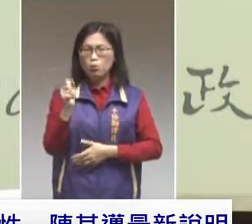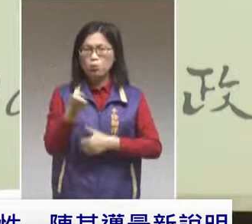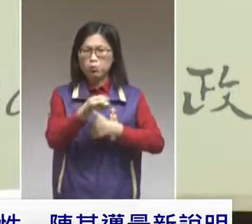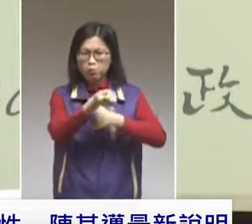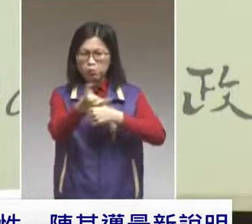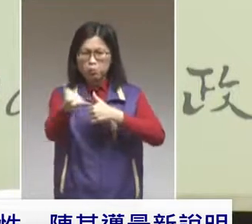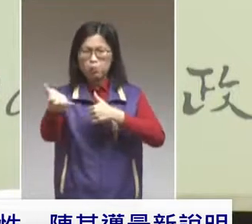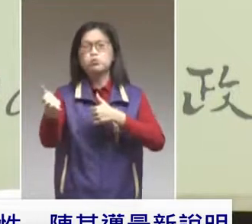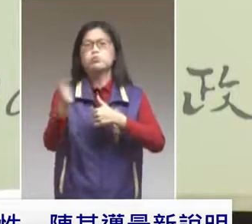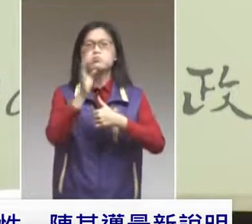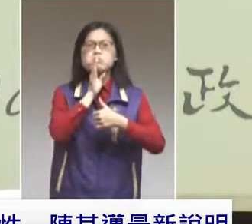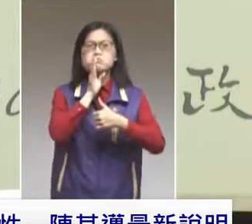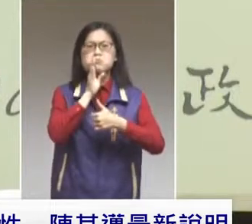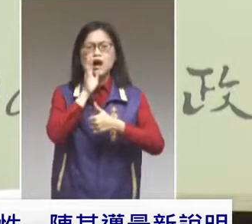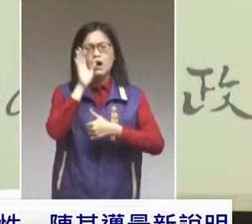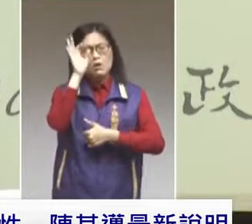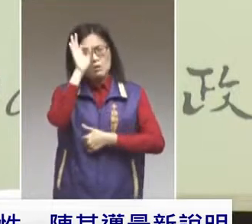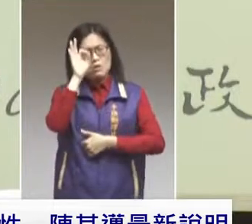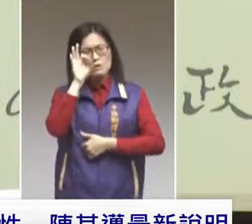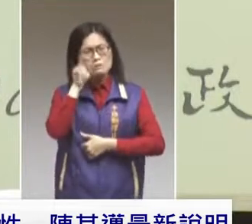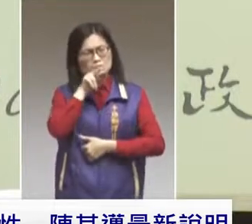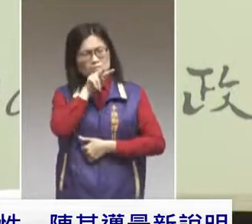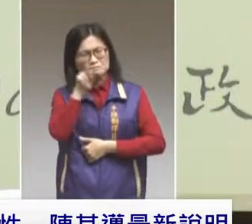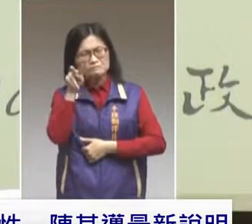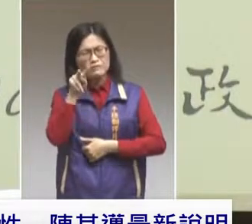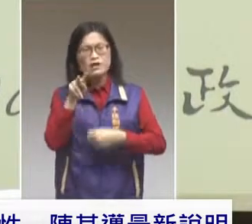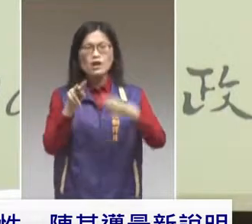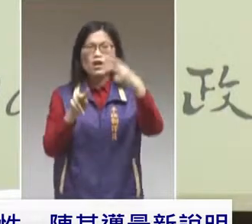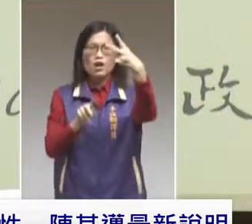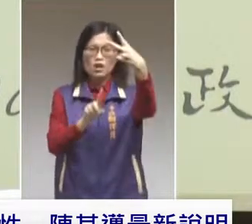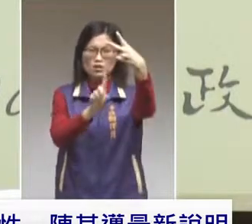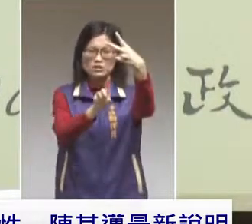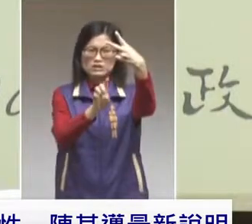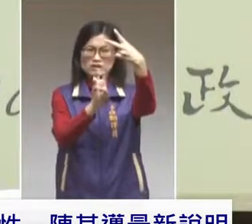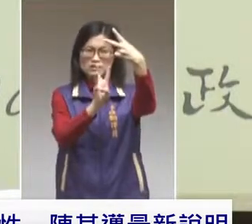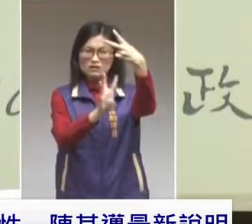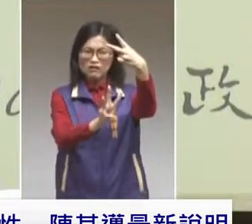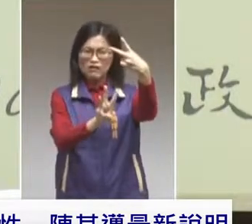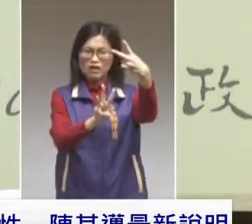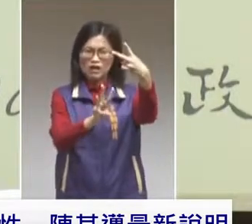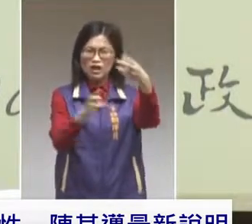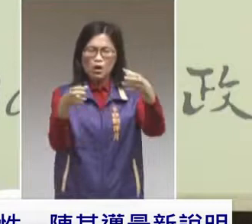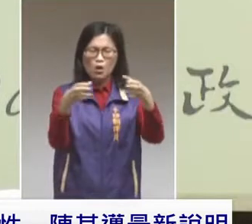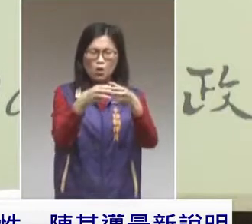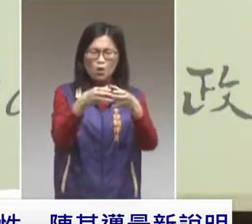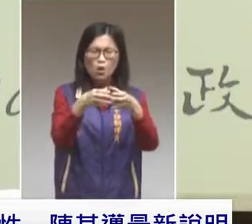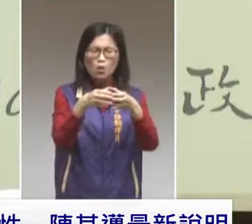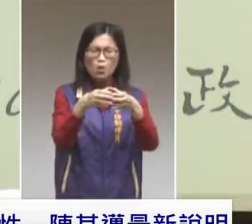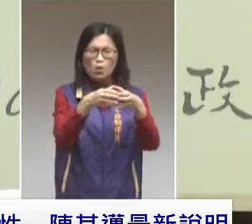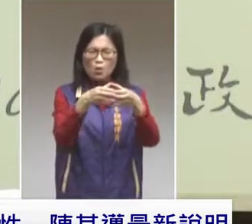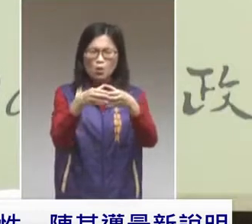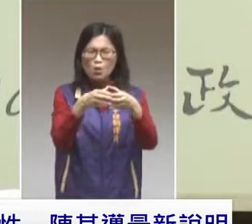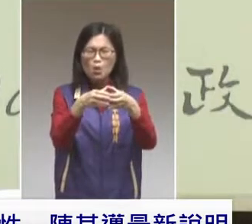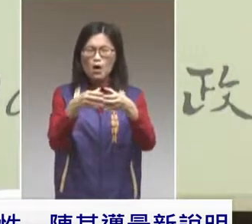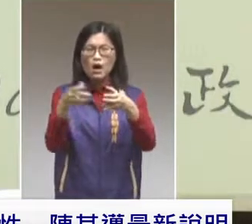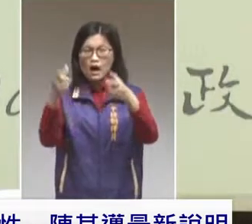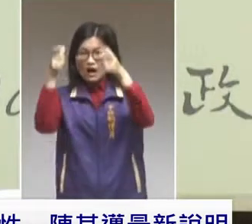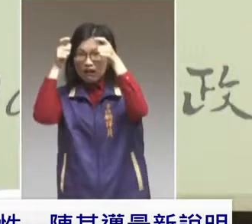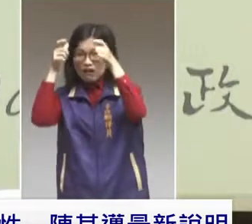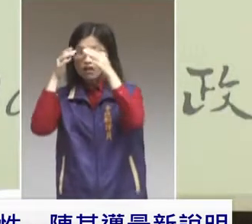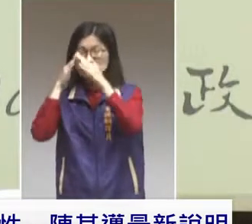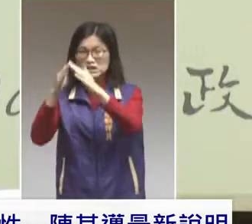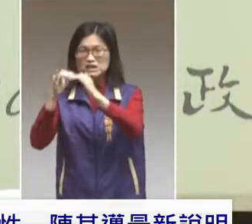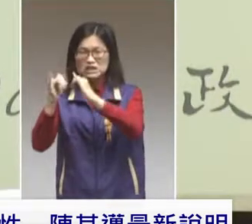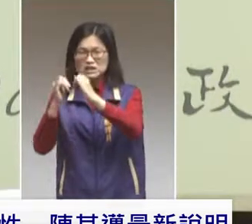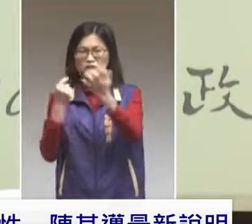个情况啊。那看起来在2月13号的聚会里面